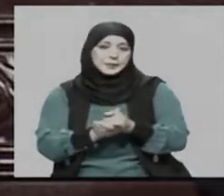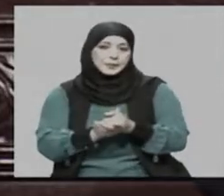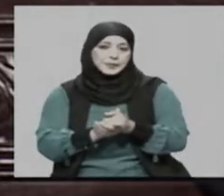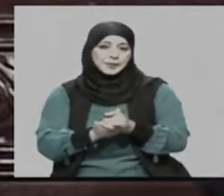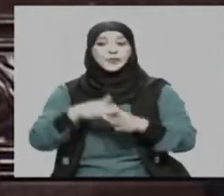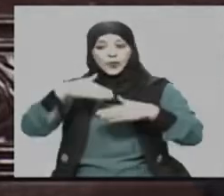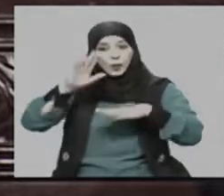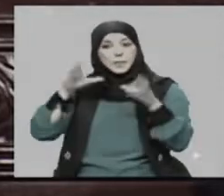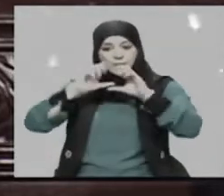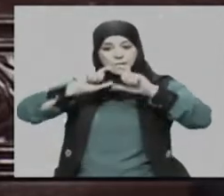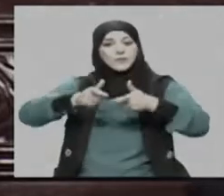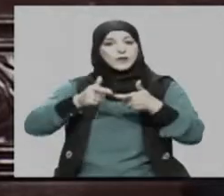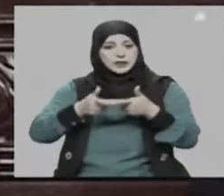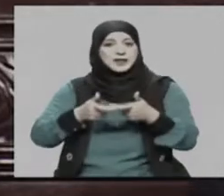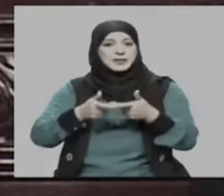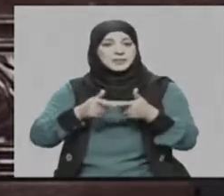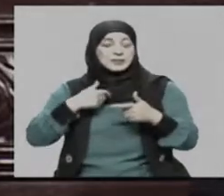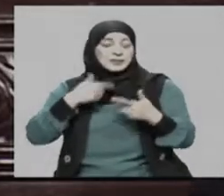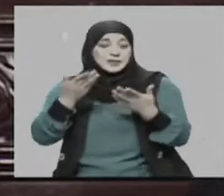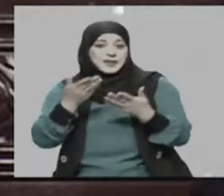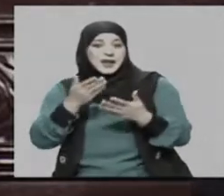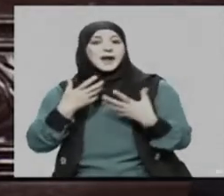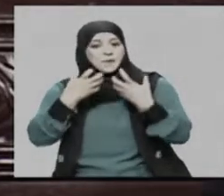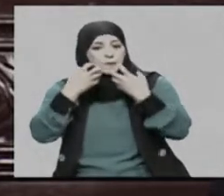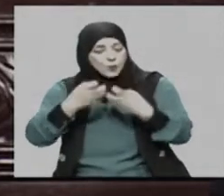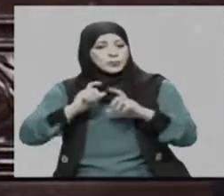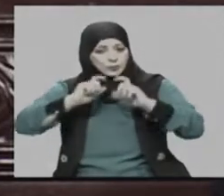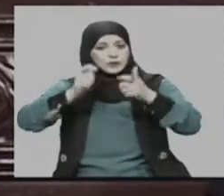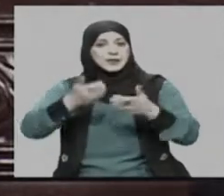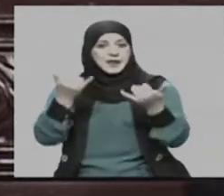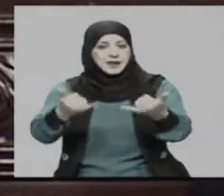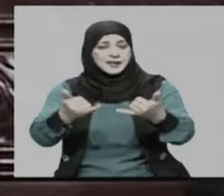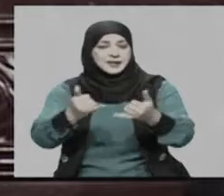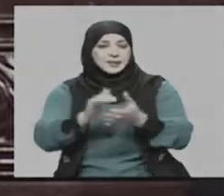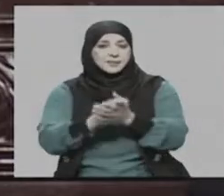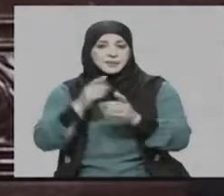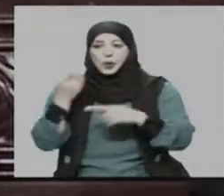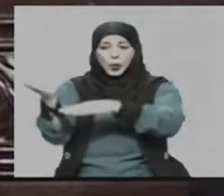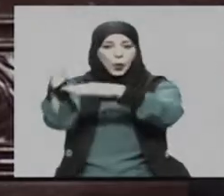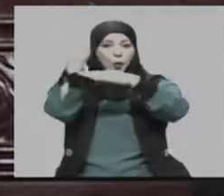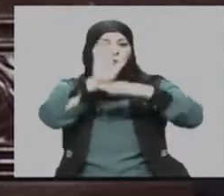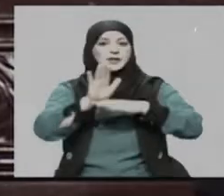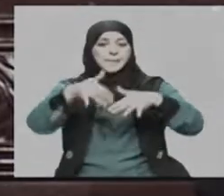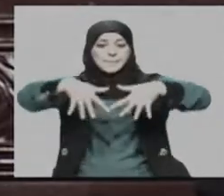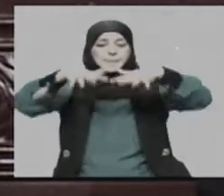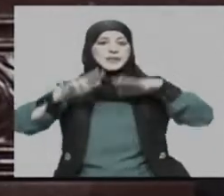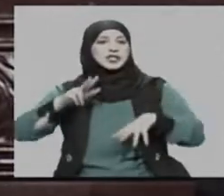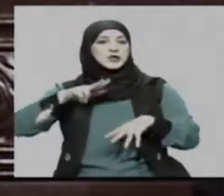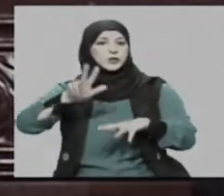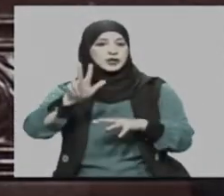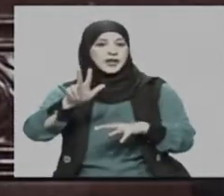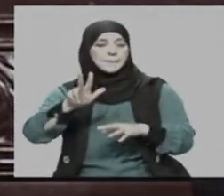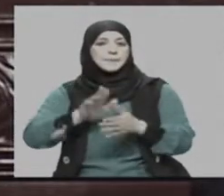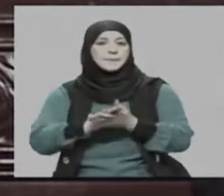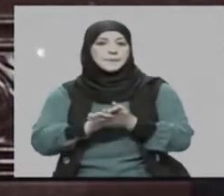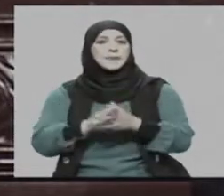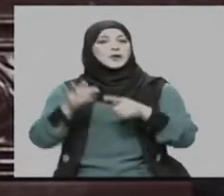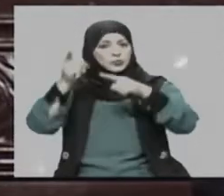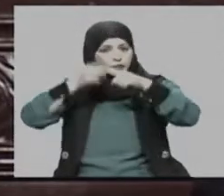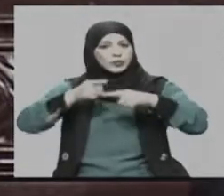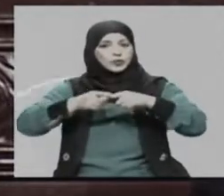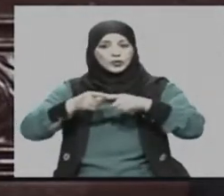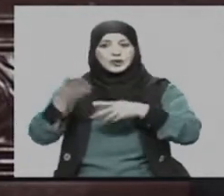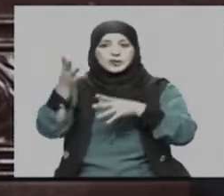وأنا بالمناسبة لأنه ما جاتش الفرصة، حبيت الفرصة هذه قدام مجلس نواب الشعب وعبركم